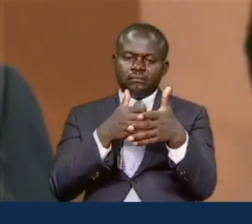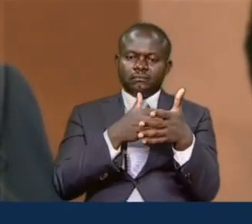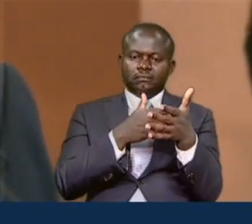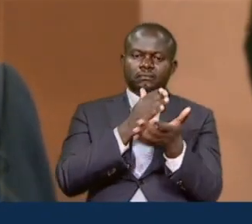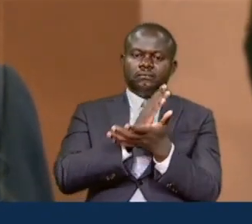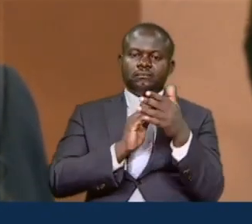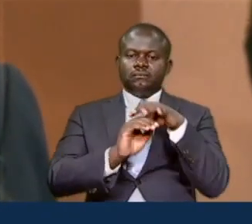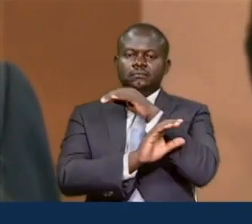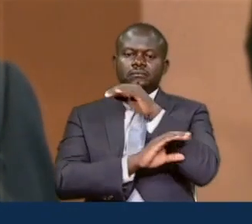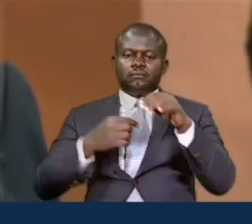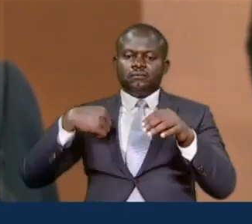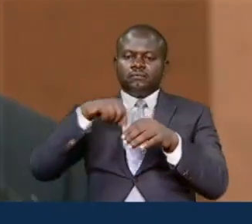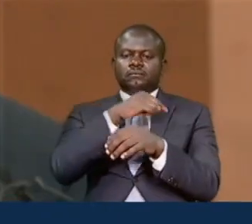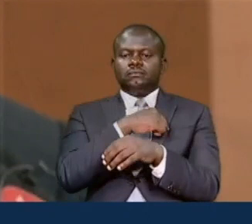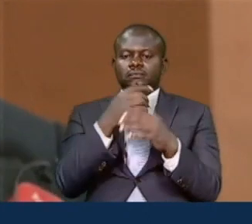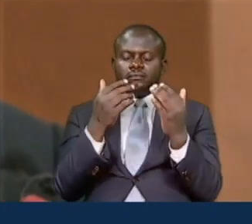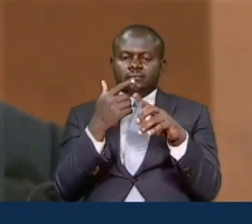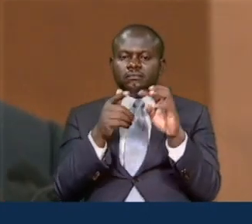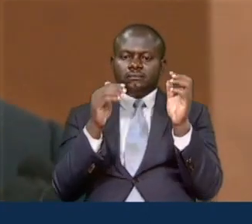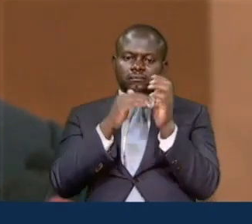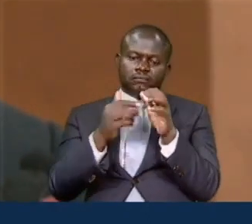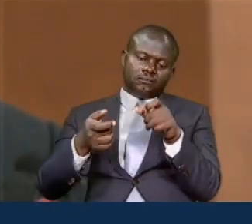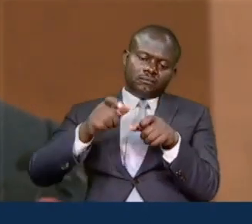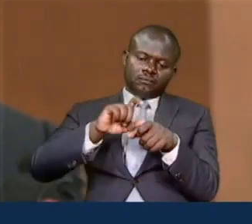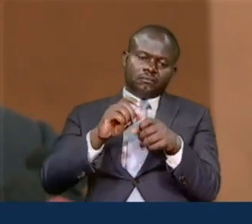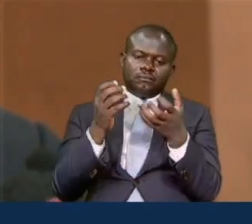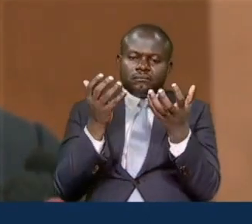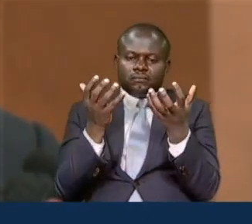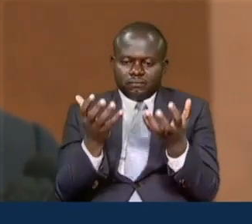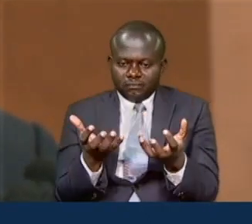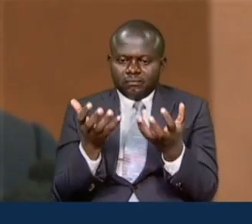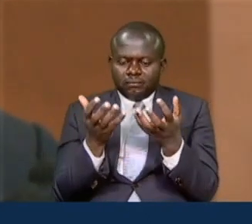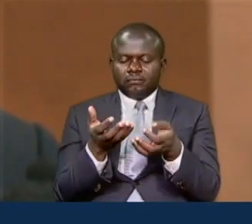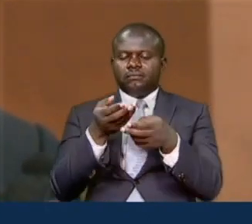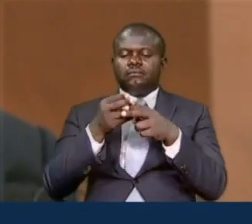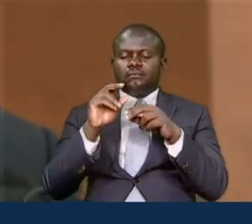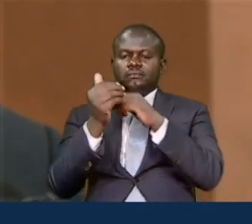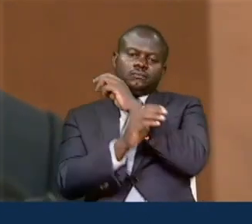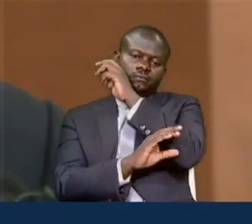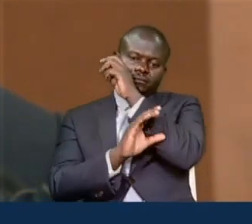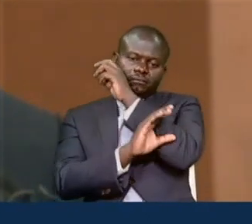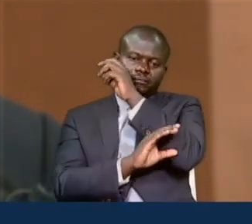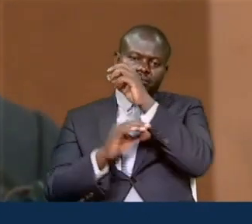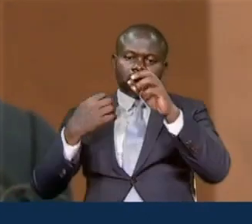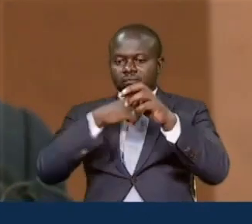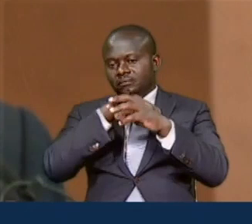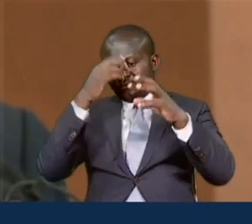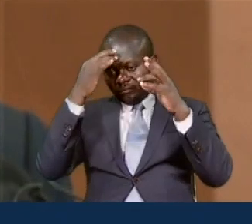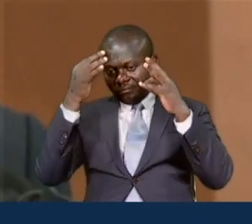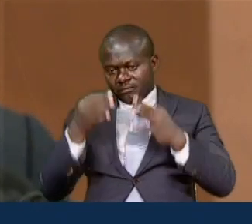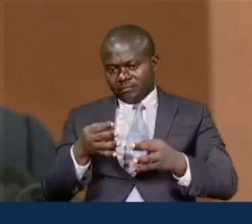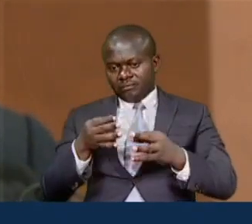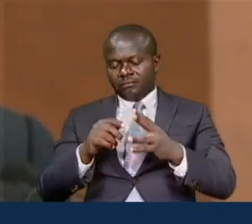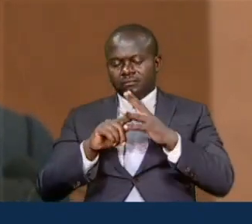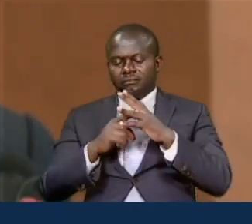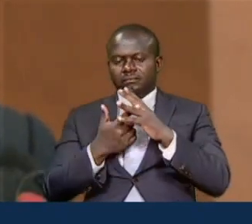bimwe mu bihugu byacu. Ndetse yakiyongeraho uburemere bw'inguzanyo z'amahanga. Twafashe icyemezo cyo